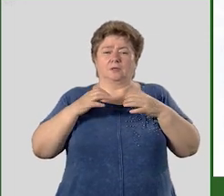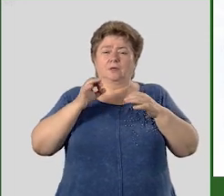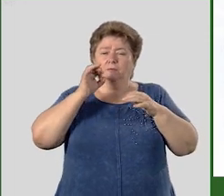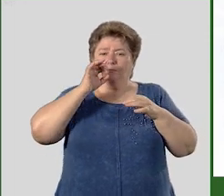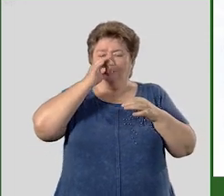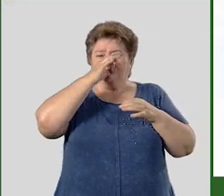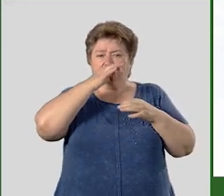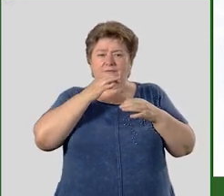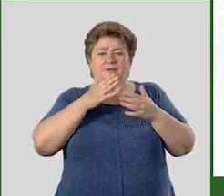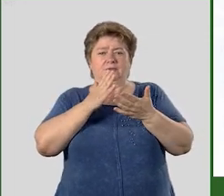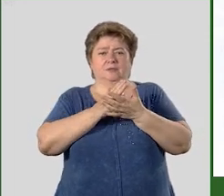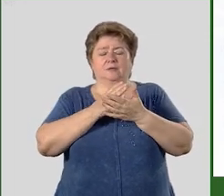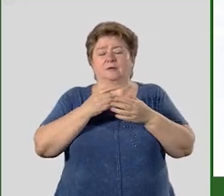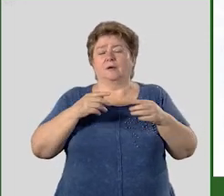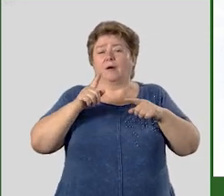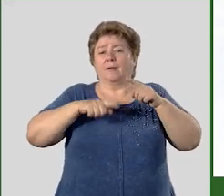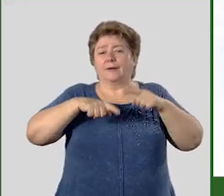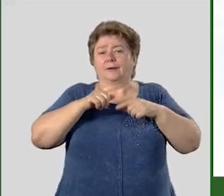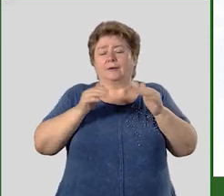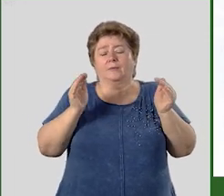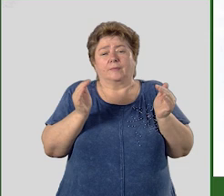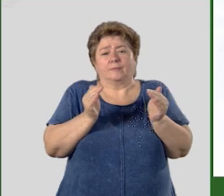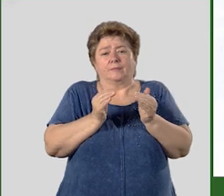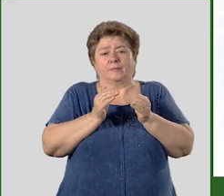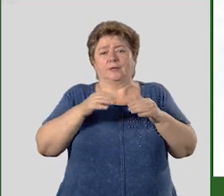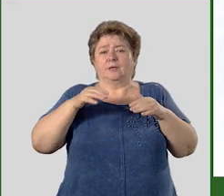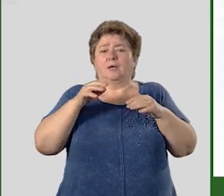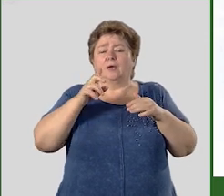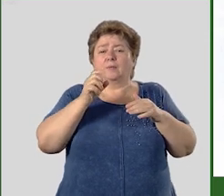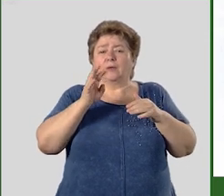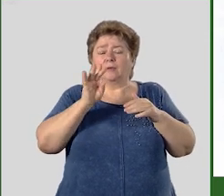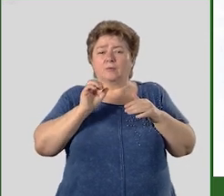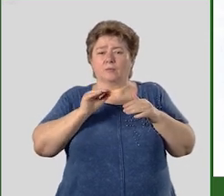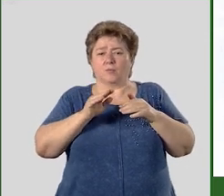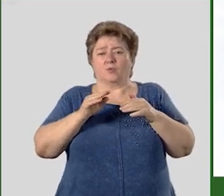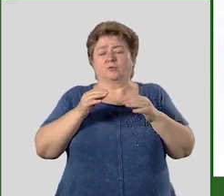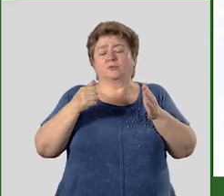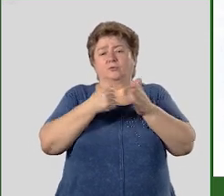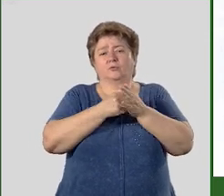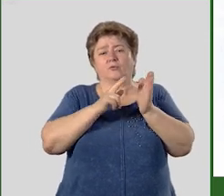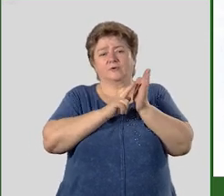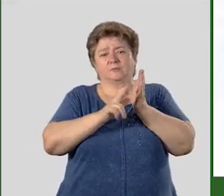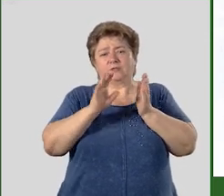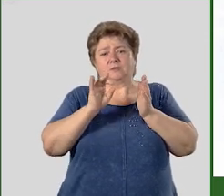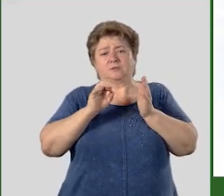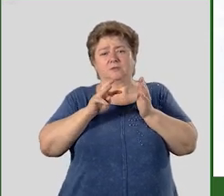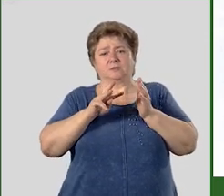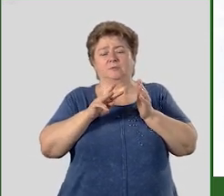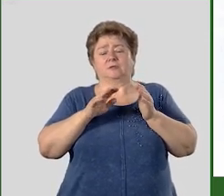свиньи, редчайшие на Земле карликовые бегемоты ростом до 80